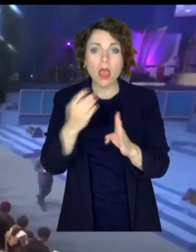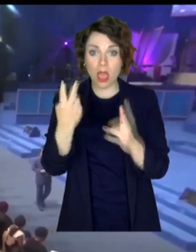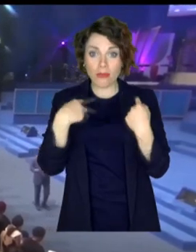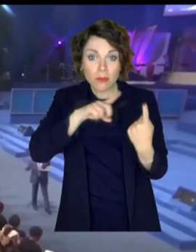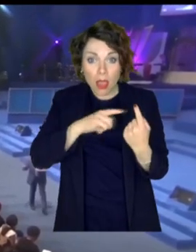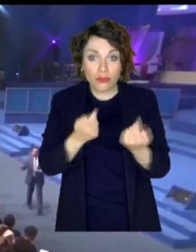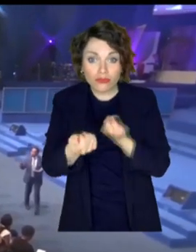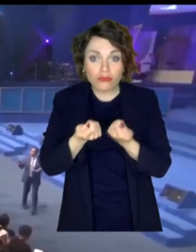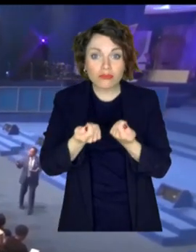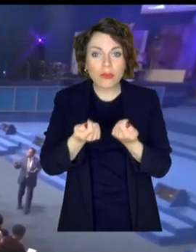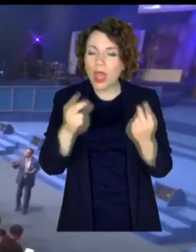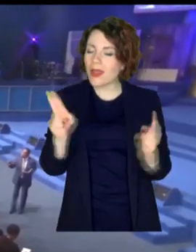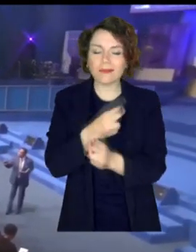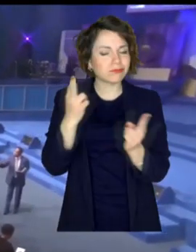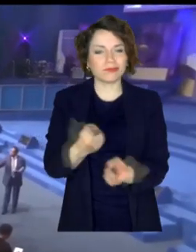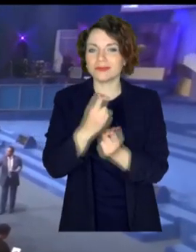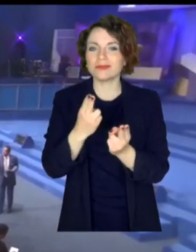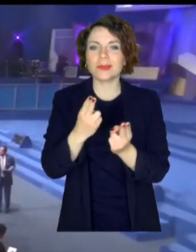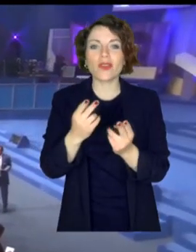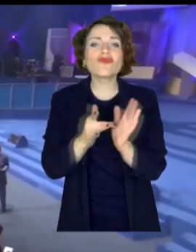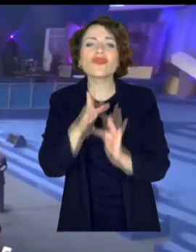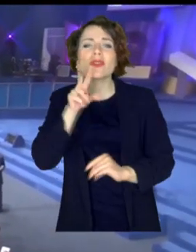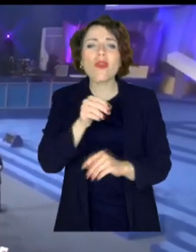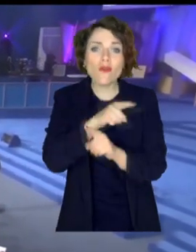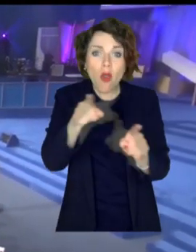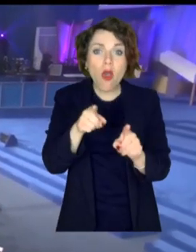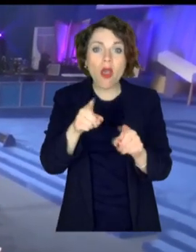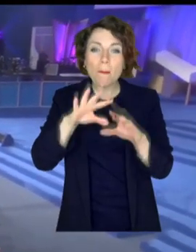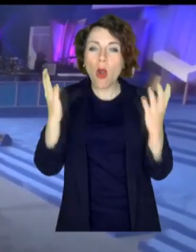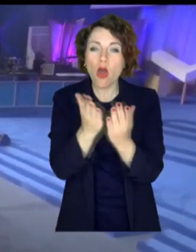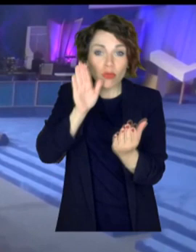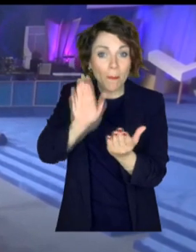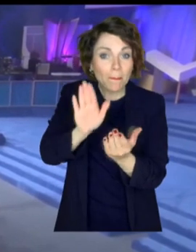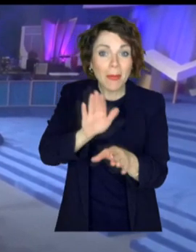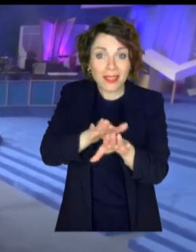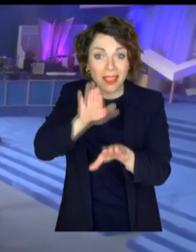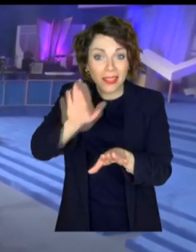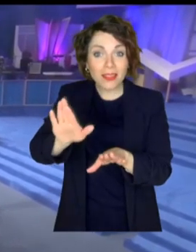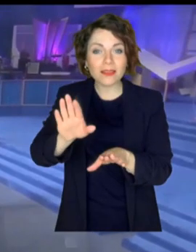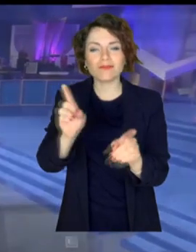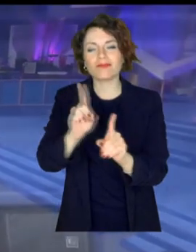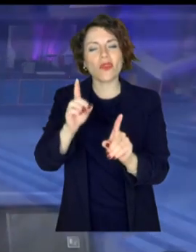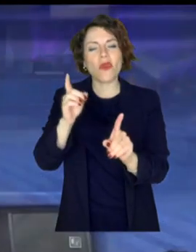la mia vita. Gesù ha detto, voi non siete del mondo, così come io non sono del mondo.